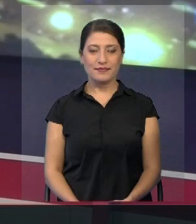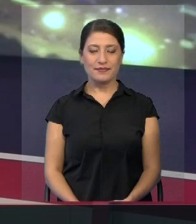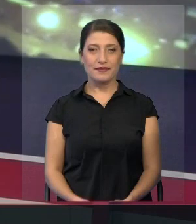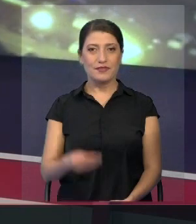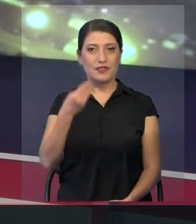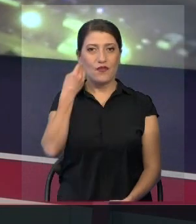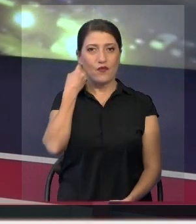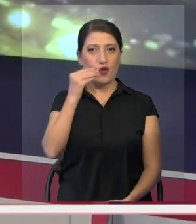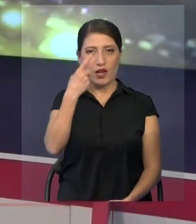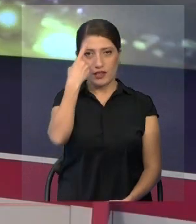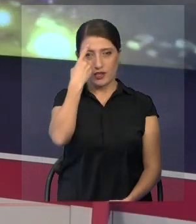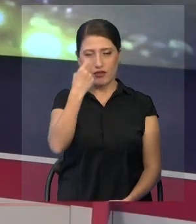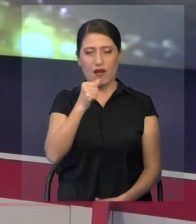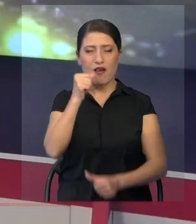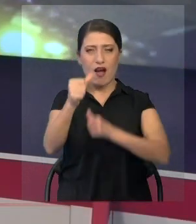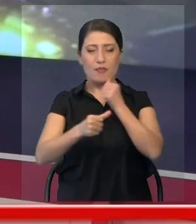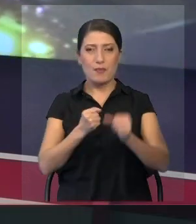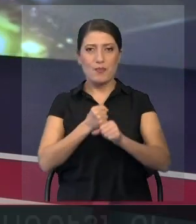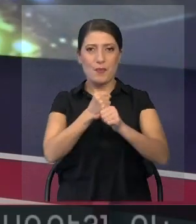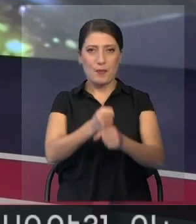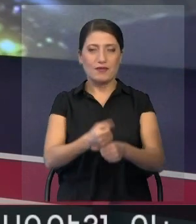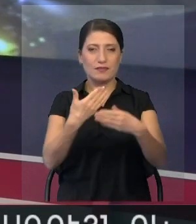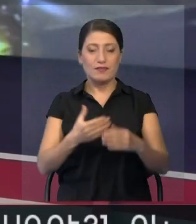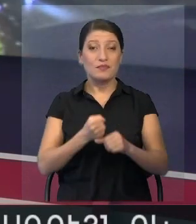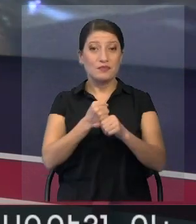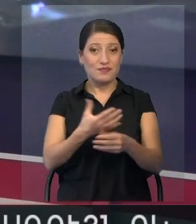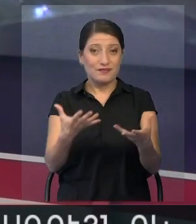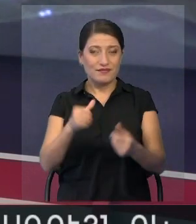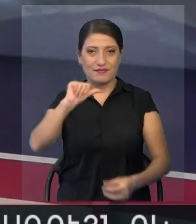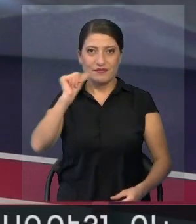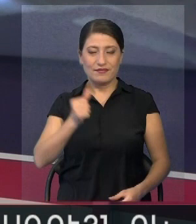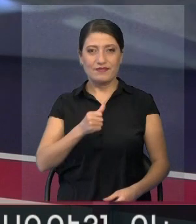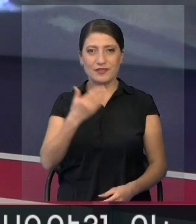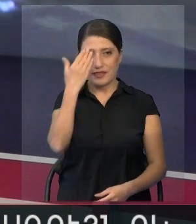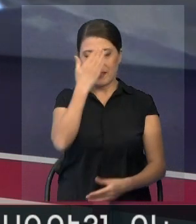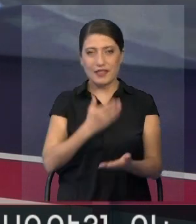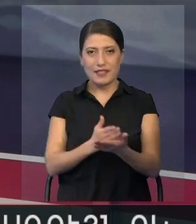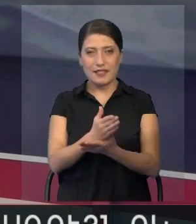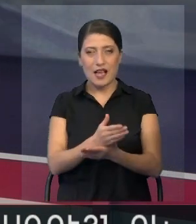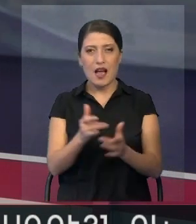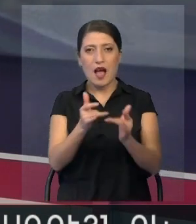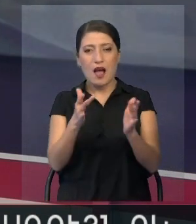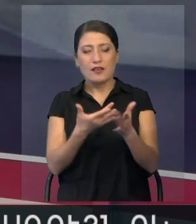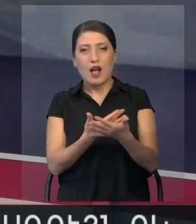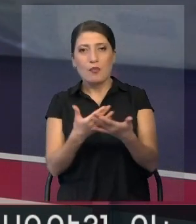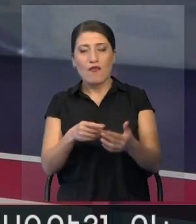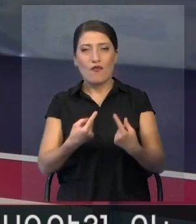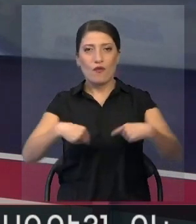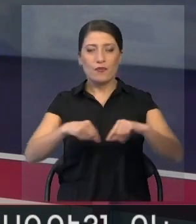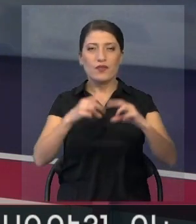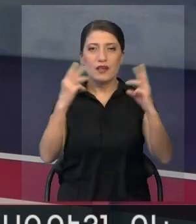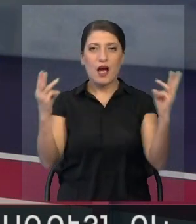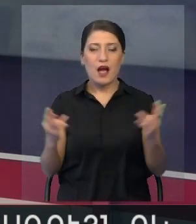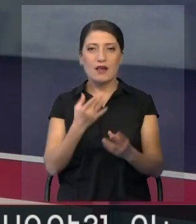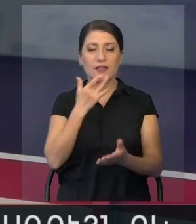Որակի նշան ամենամյա մրցանակաբաշխությունն է կայացել, մրցանակներ են ստացել լավագույնները հանրային ծառայության ու ապրանքանիշերի ոլորտներում, հարվածքաբանության